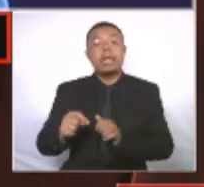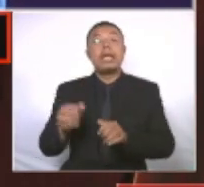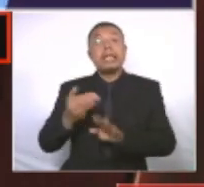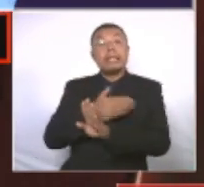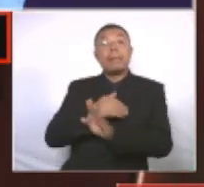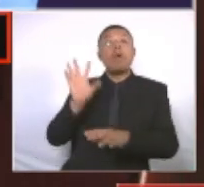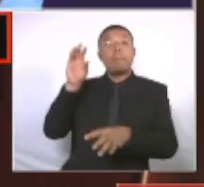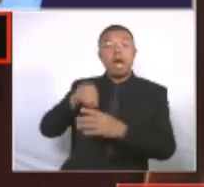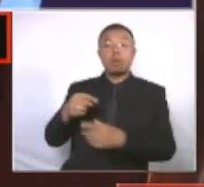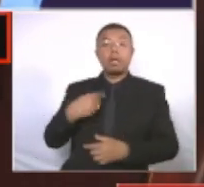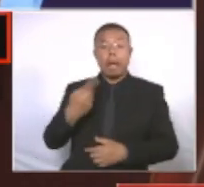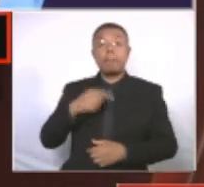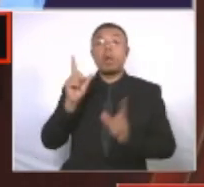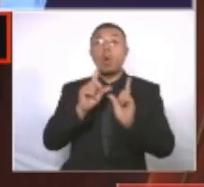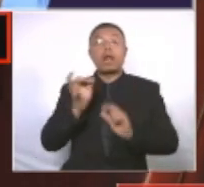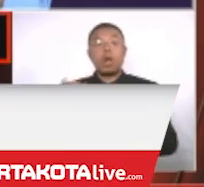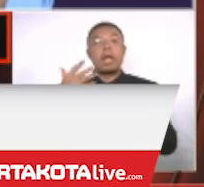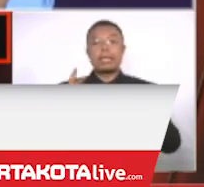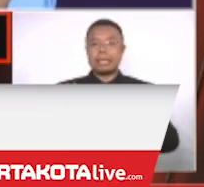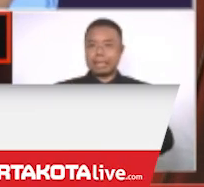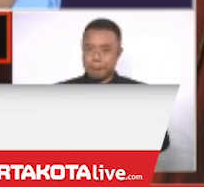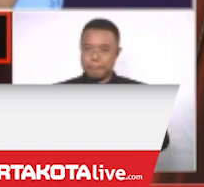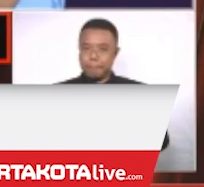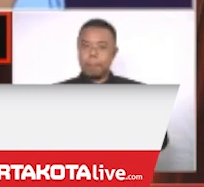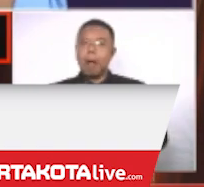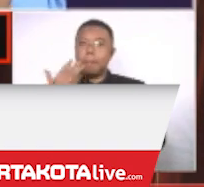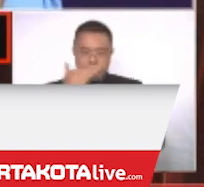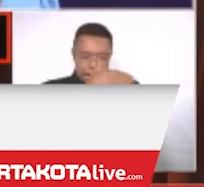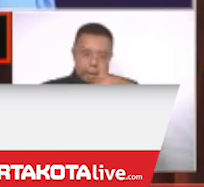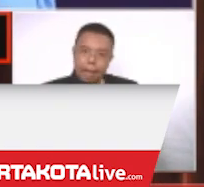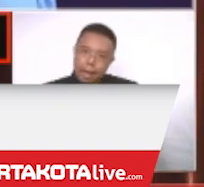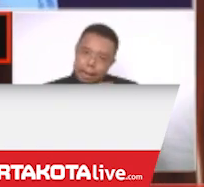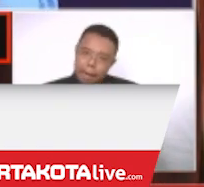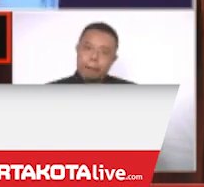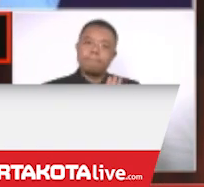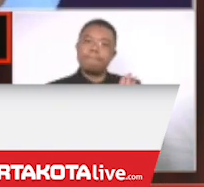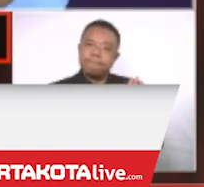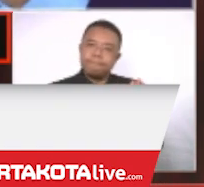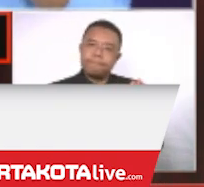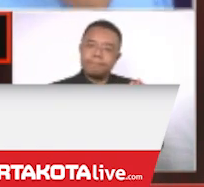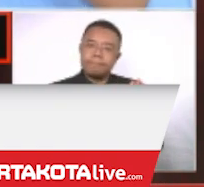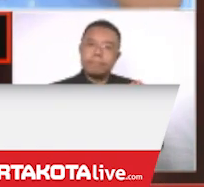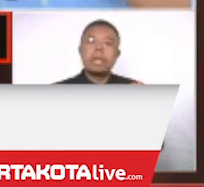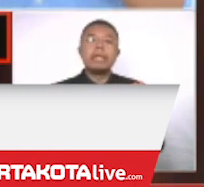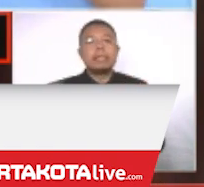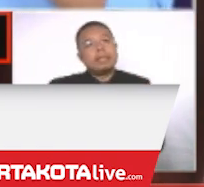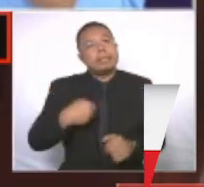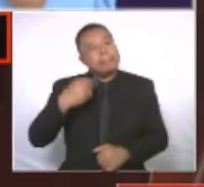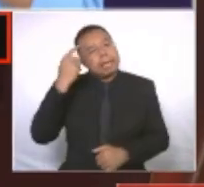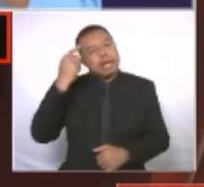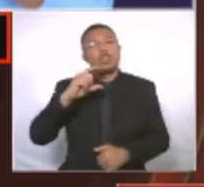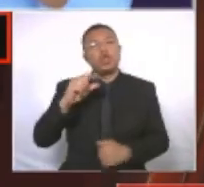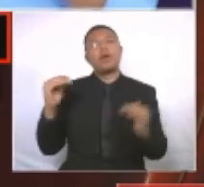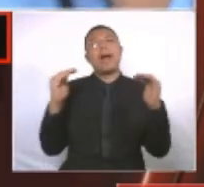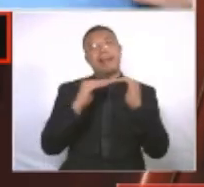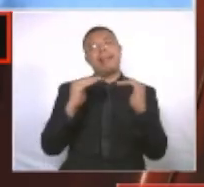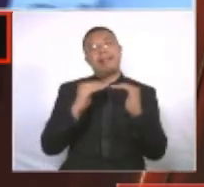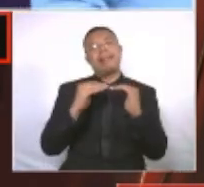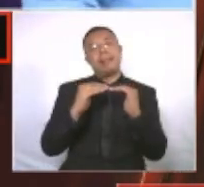masuk, kami para wali kota menyiapkan readiness kriteria. Itu, jadi ya saya kira ini cukup fair,